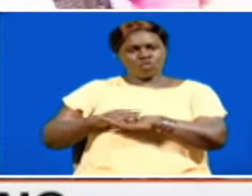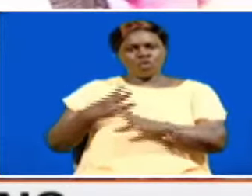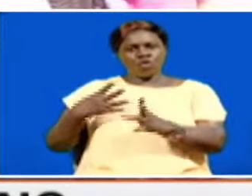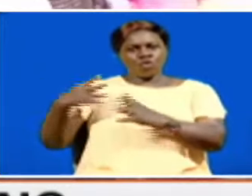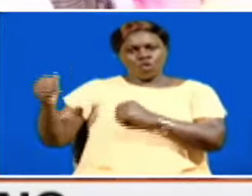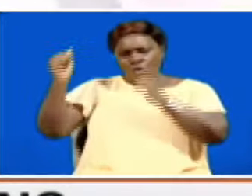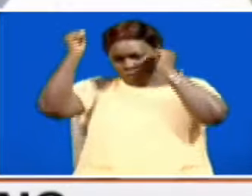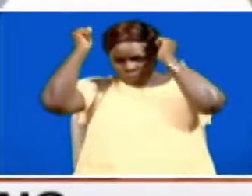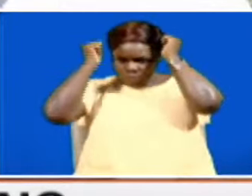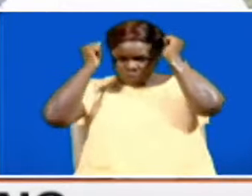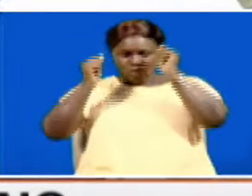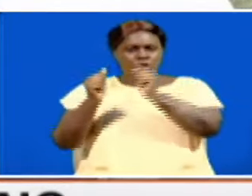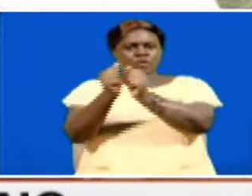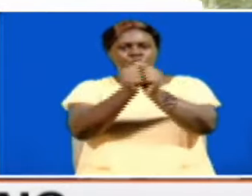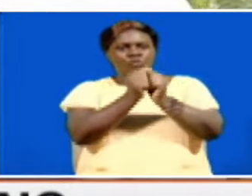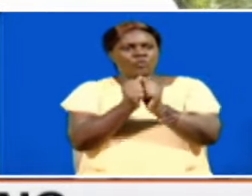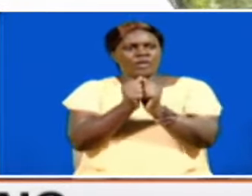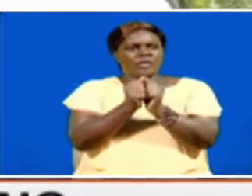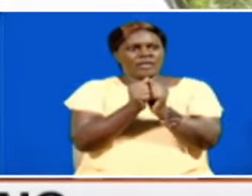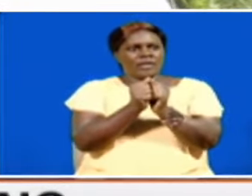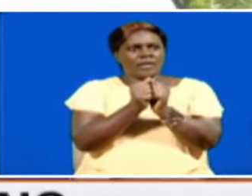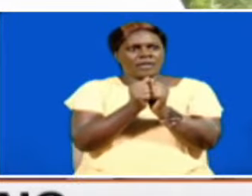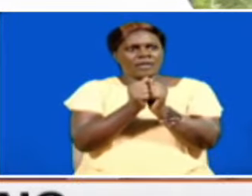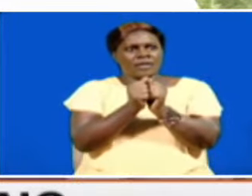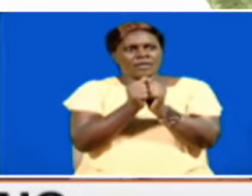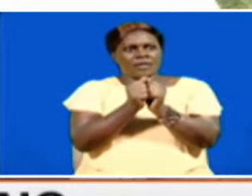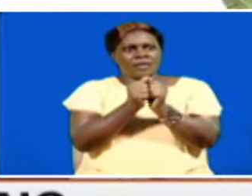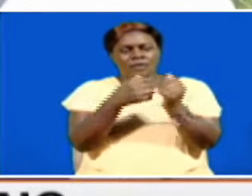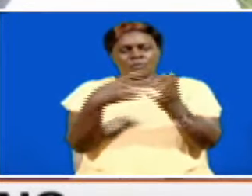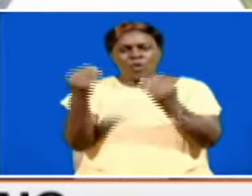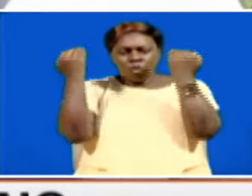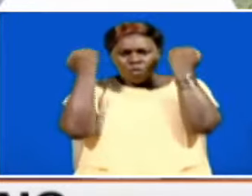jeshi pamoja. Henry Rono alivunja rekodi ine